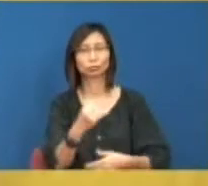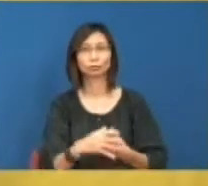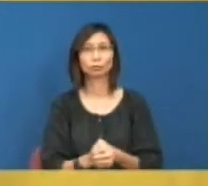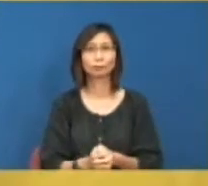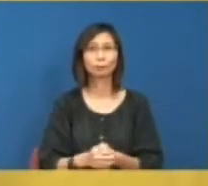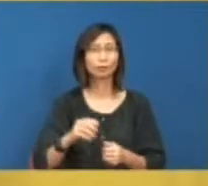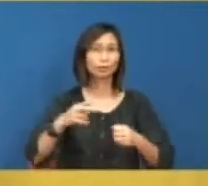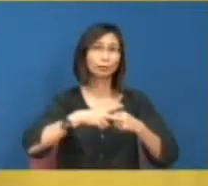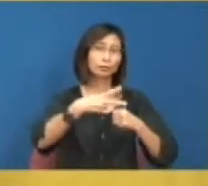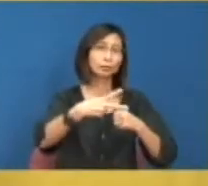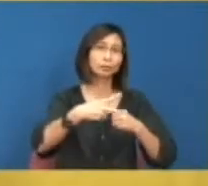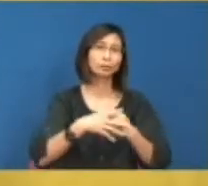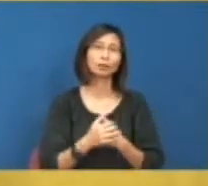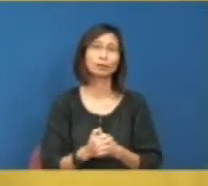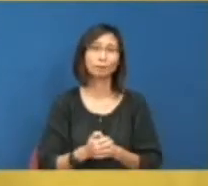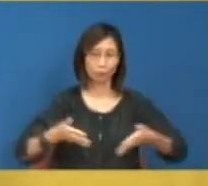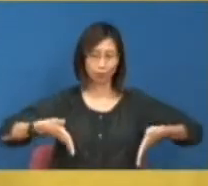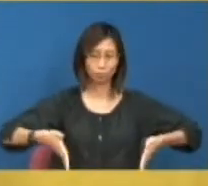頭，即係